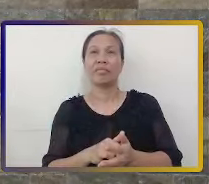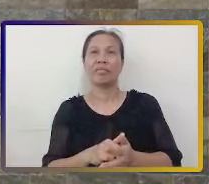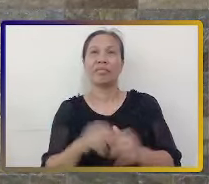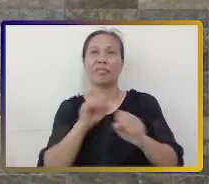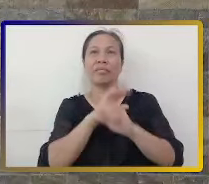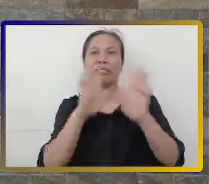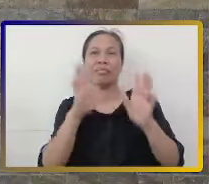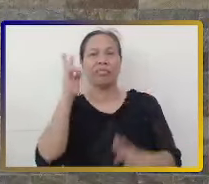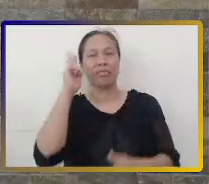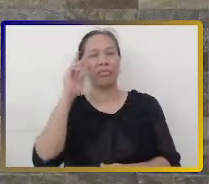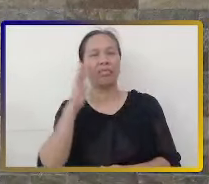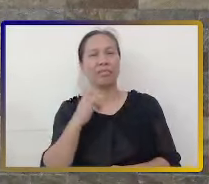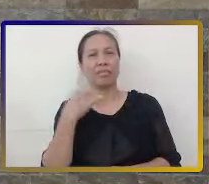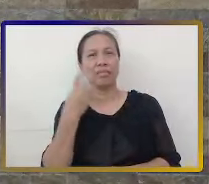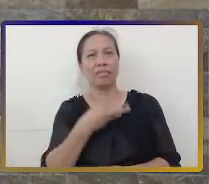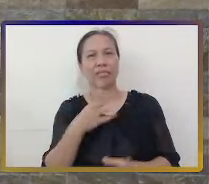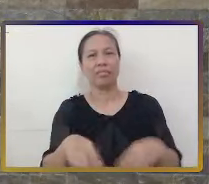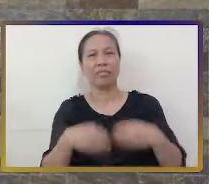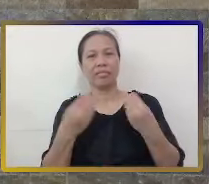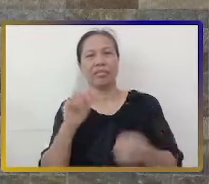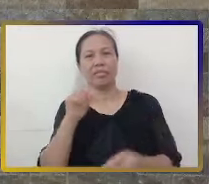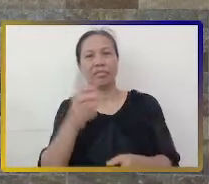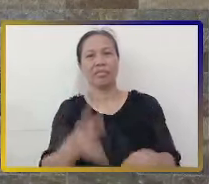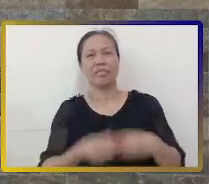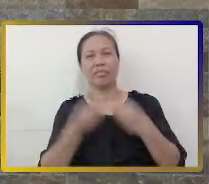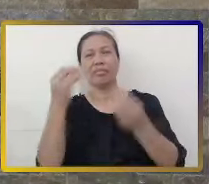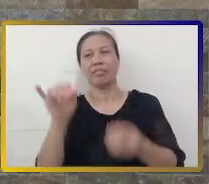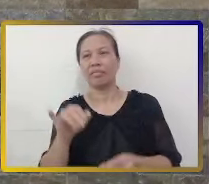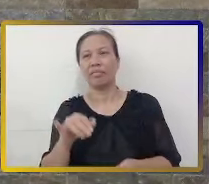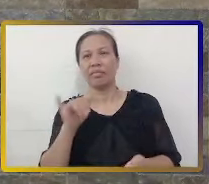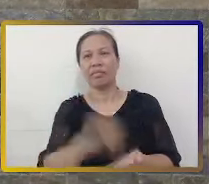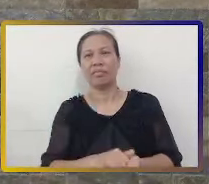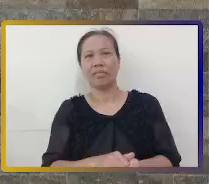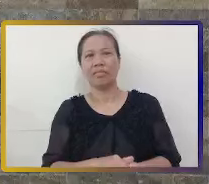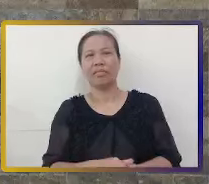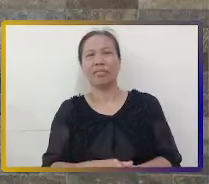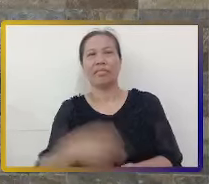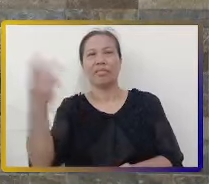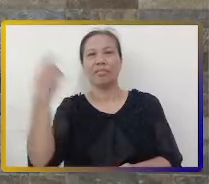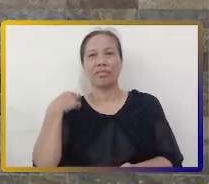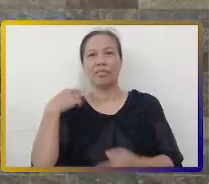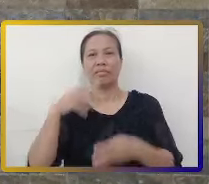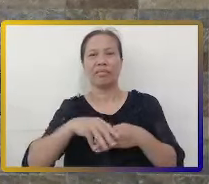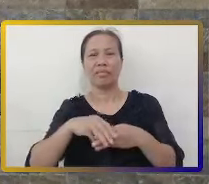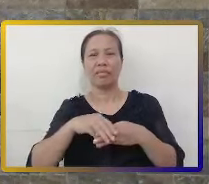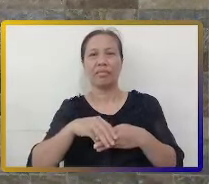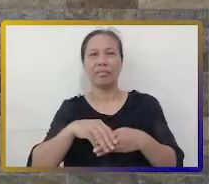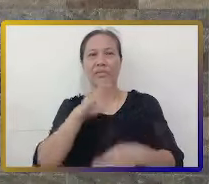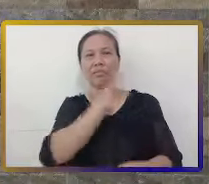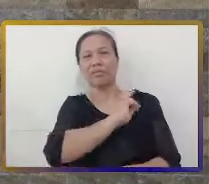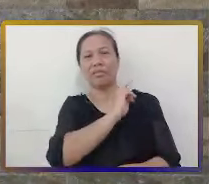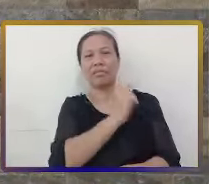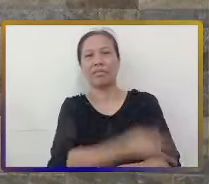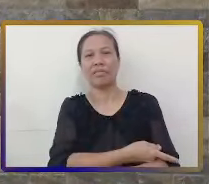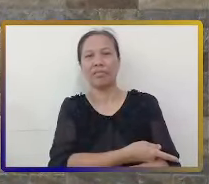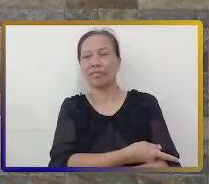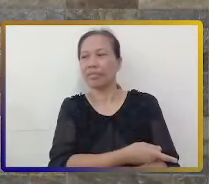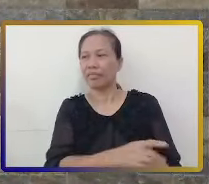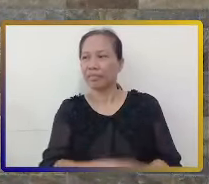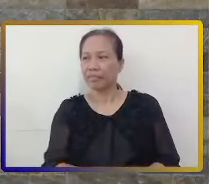giving the reason why we're bringing our ti and offering here that there baby meat and it's so powerful pagka ginawa po natin